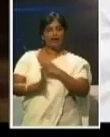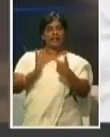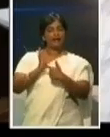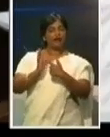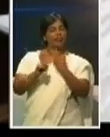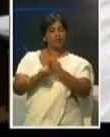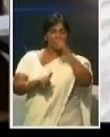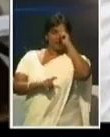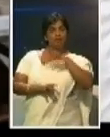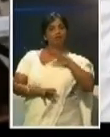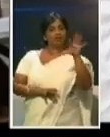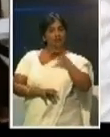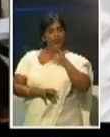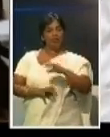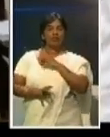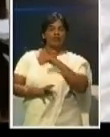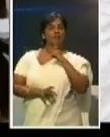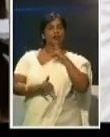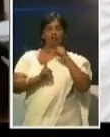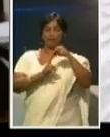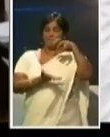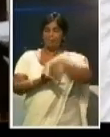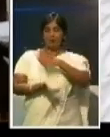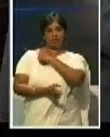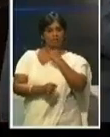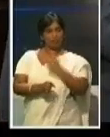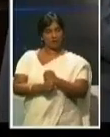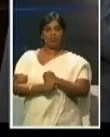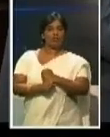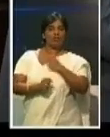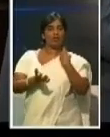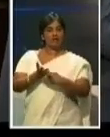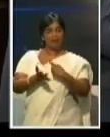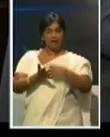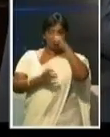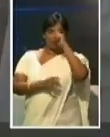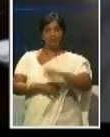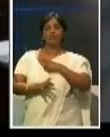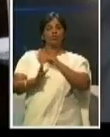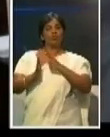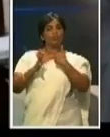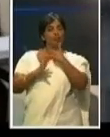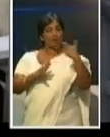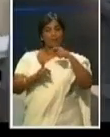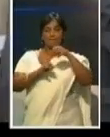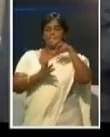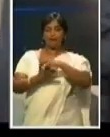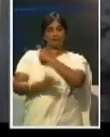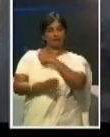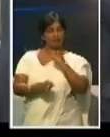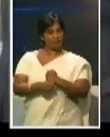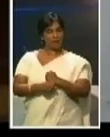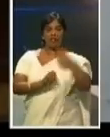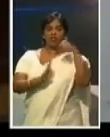තිකිරි කොබ්බෑකඩුව මහතා පත් කර ඇත්තේ සබරගමුව පළාත් ආණ්ඩුකාරවරයා ලෙසයි. රාජා කොල්ලුරේ මහතා ඌව පළාත් ආණ්ඩුකාරවරයා ලෙස පත්